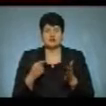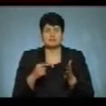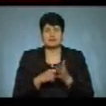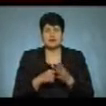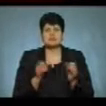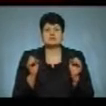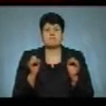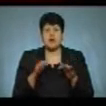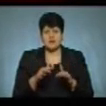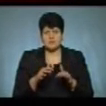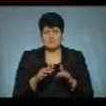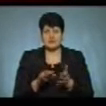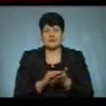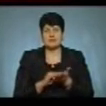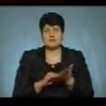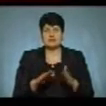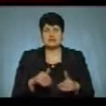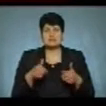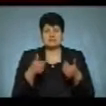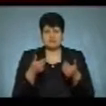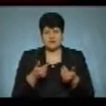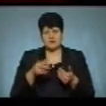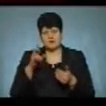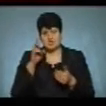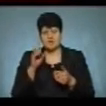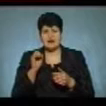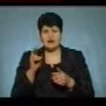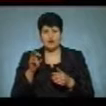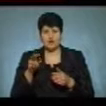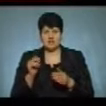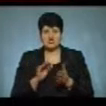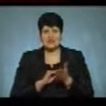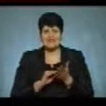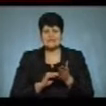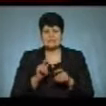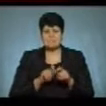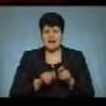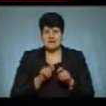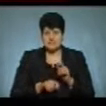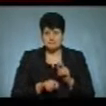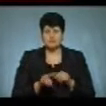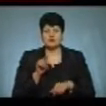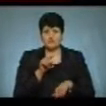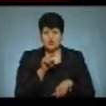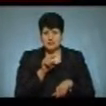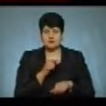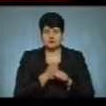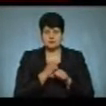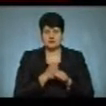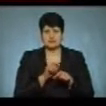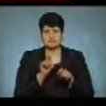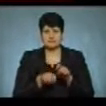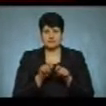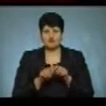зібрання – написати звернення Державної екологічної інспекції, щоб вони провели виміри